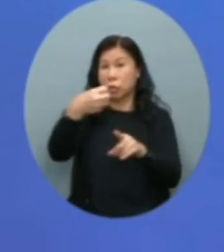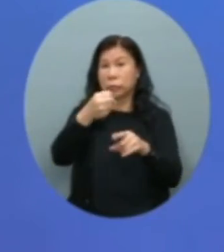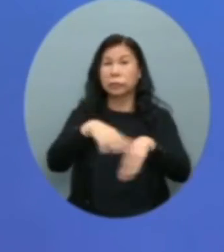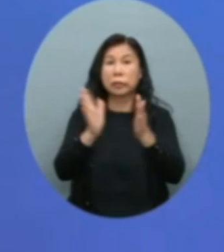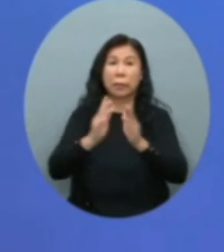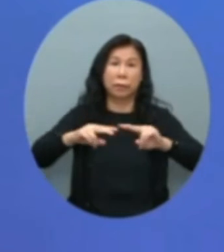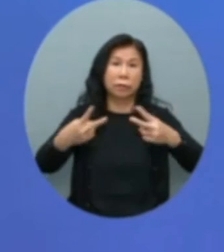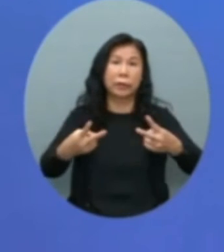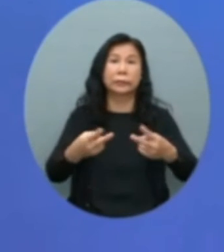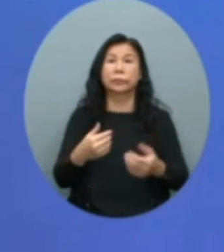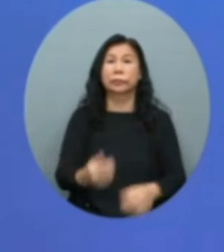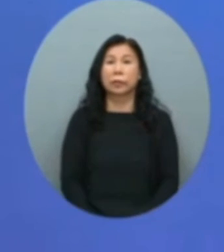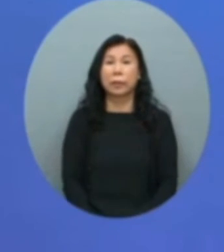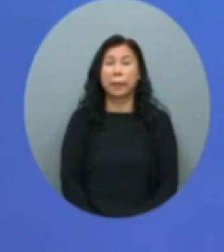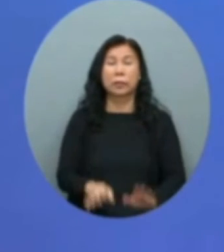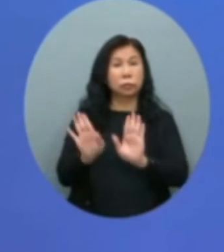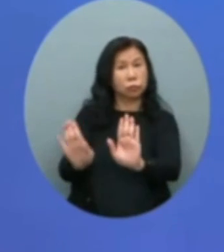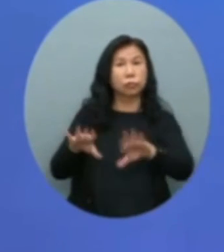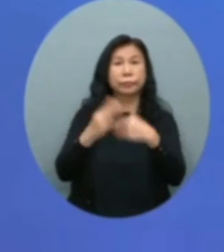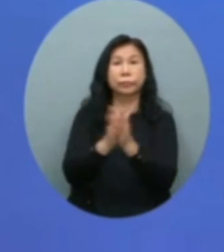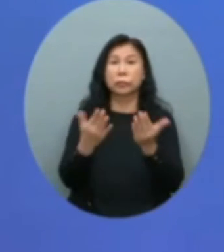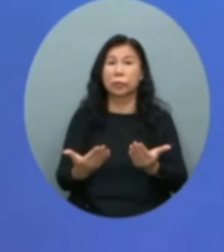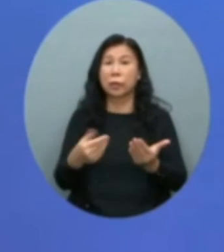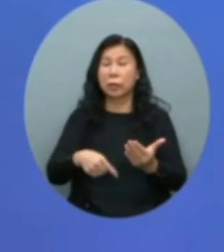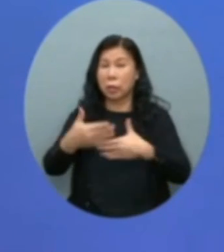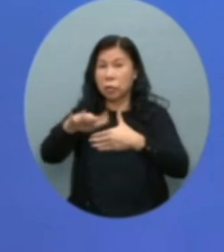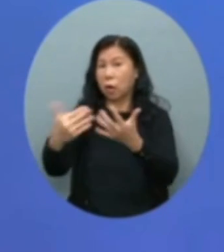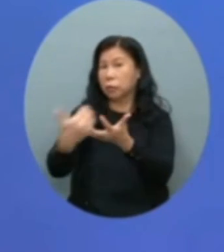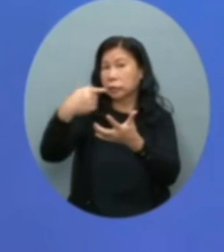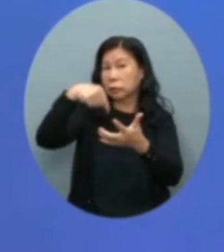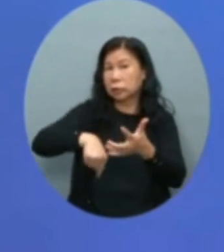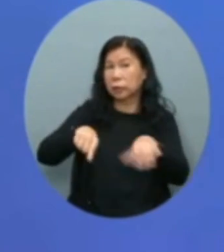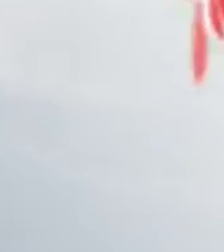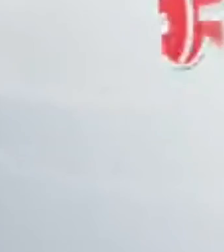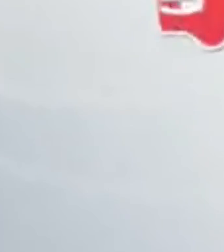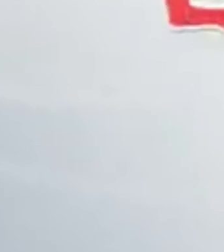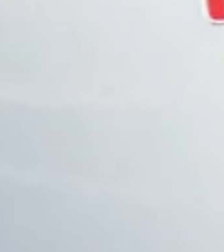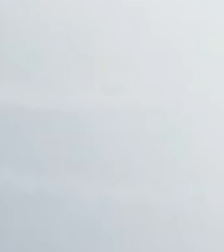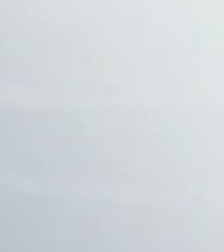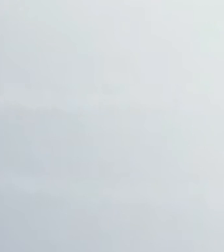要防范外部的势力干预香港的事务。